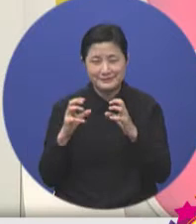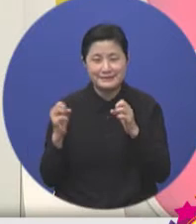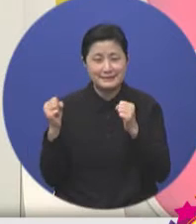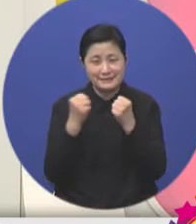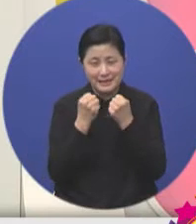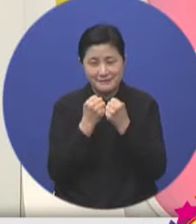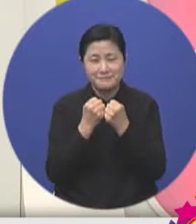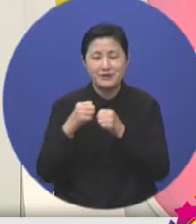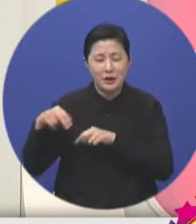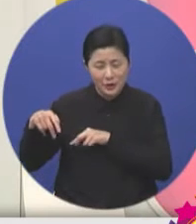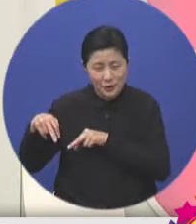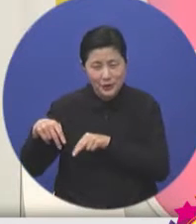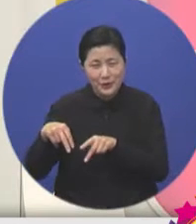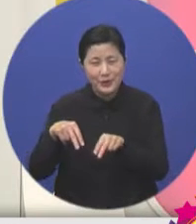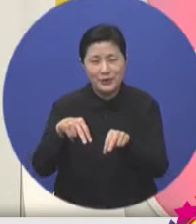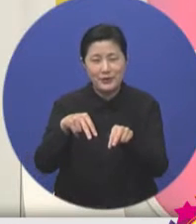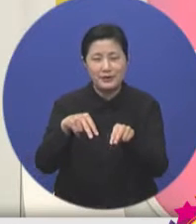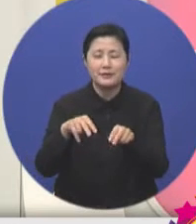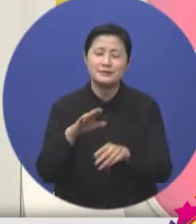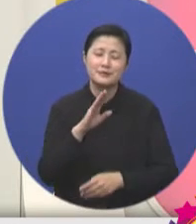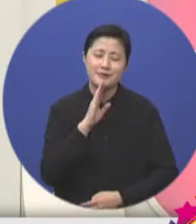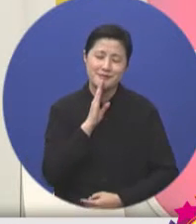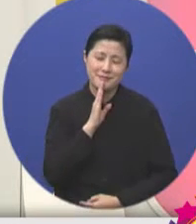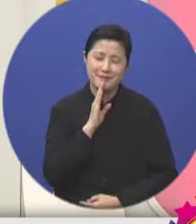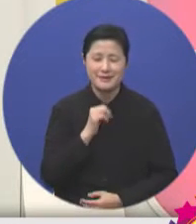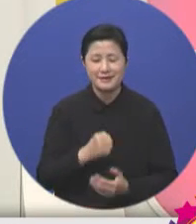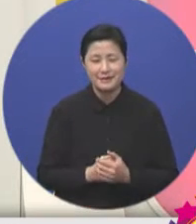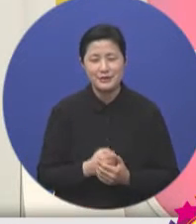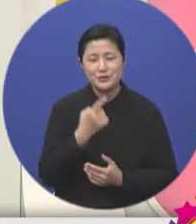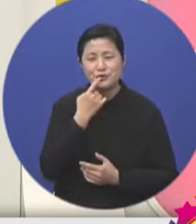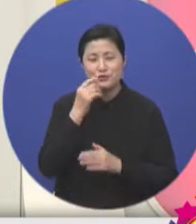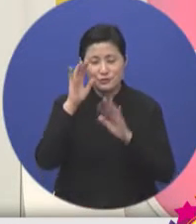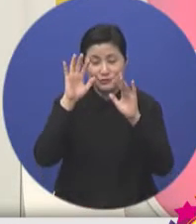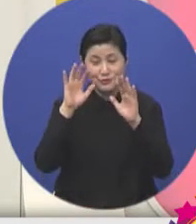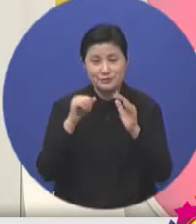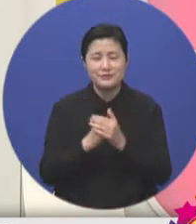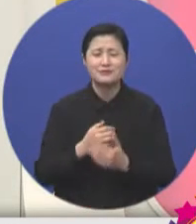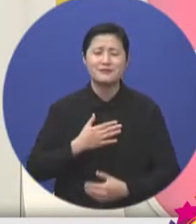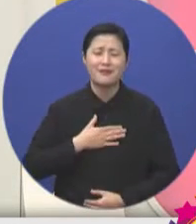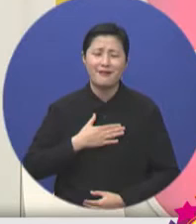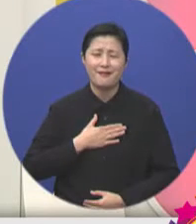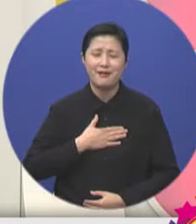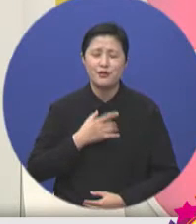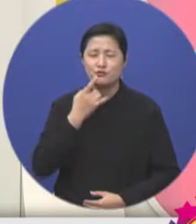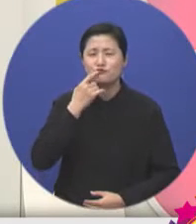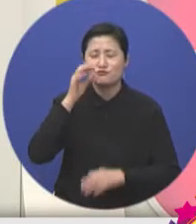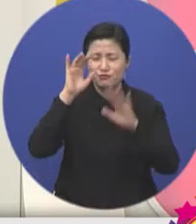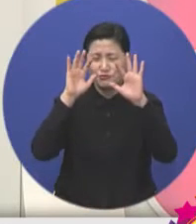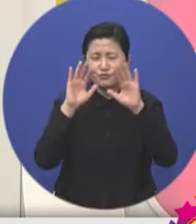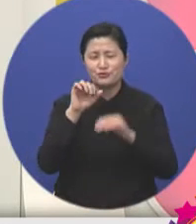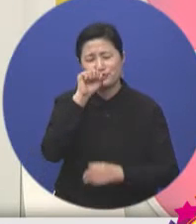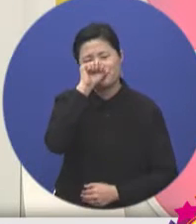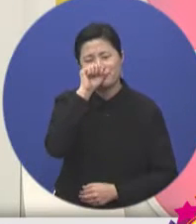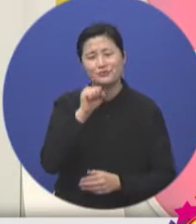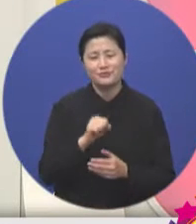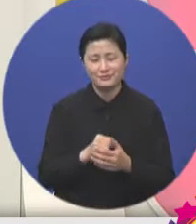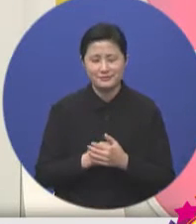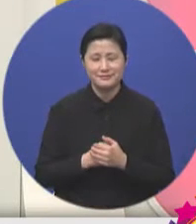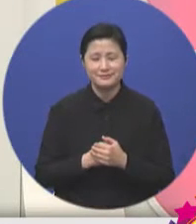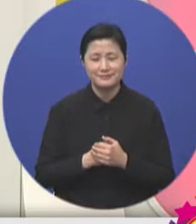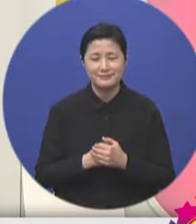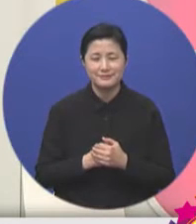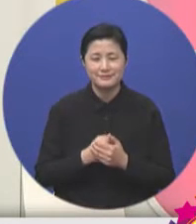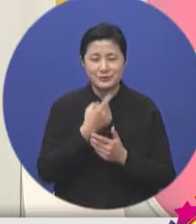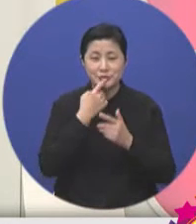걸어보기도 하고 참 진짜 눈에 대해 나는 저는 눈이 네. 참 좋아했어요. 그렇죠.